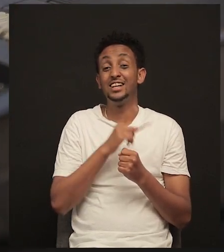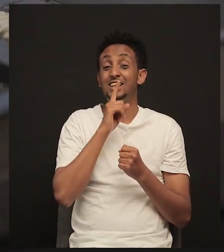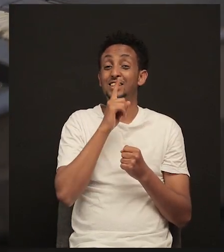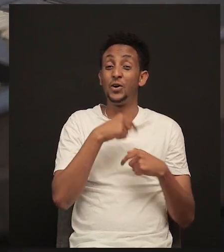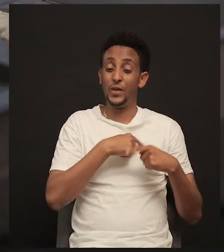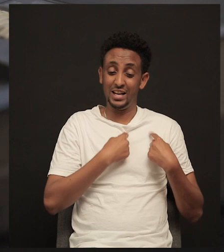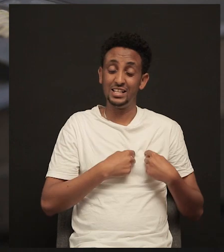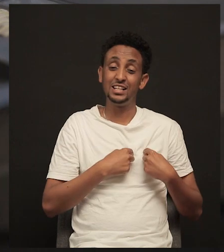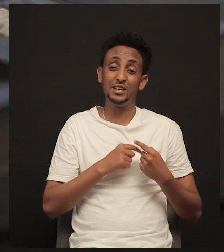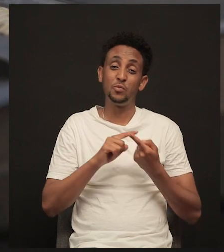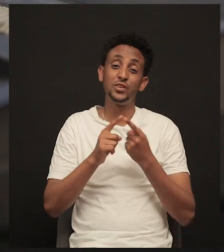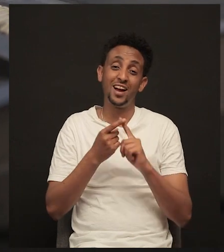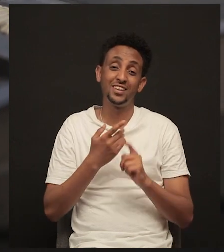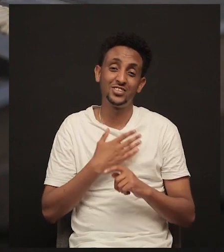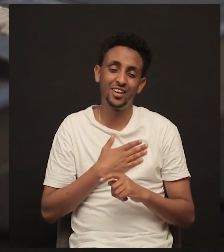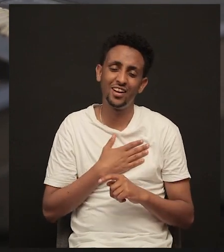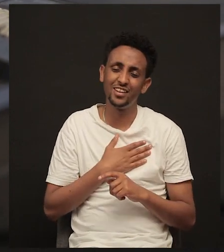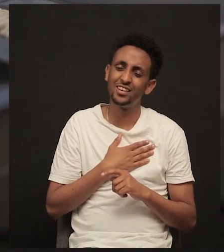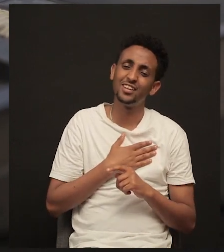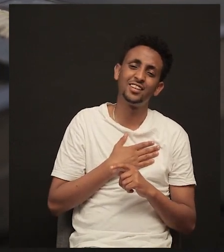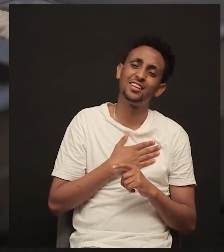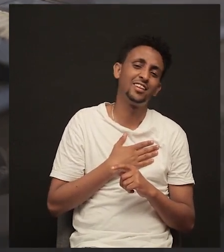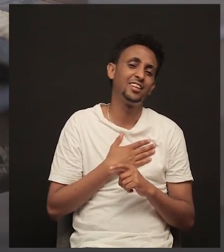ሚያበረታኝ ነው የልብ